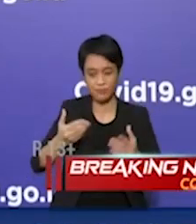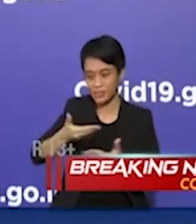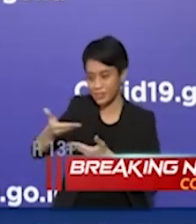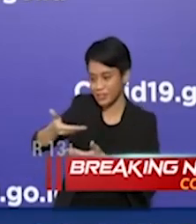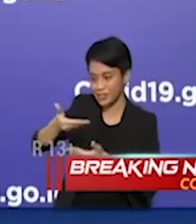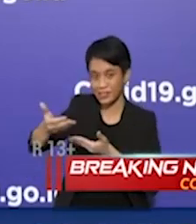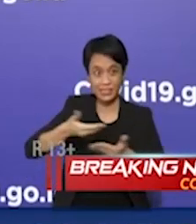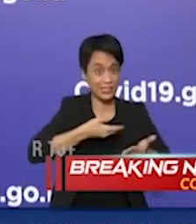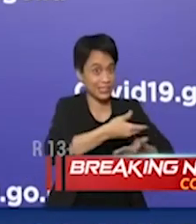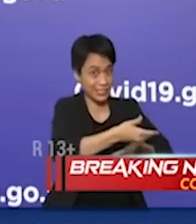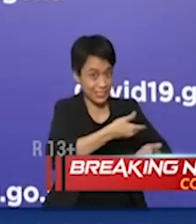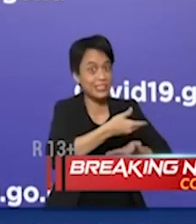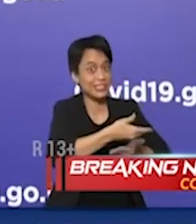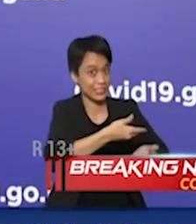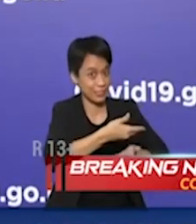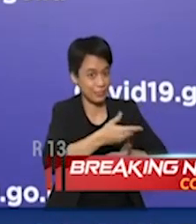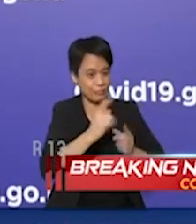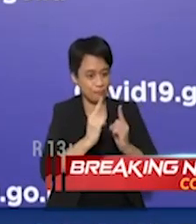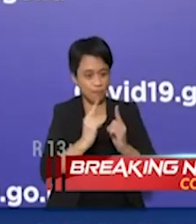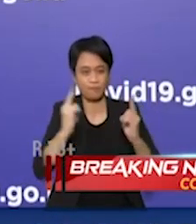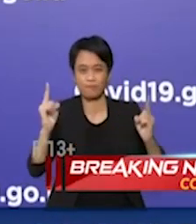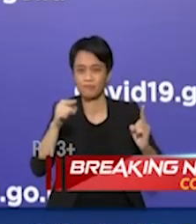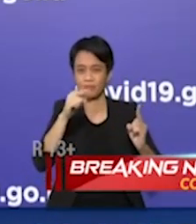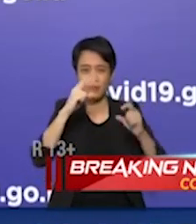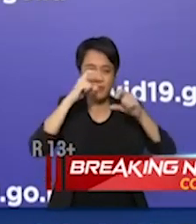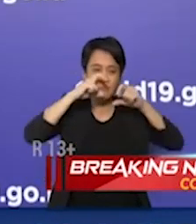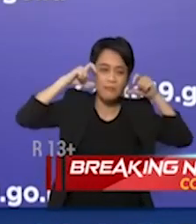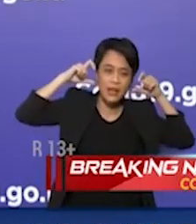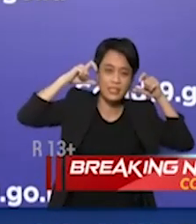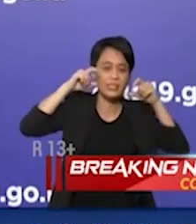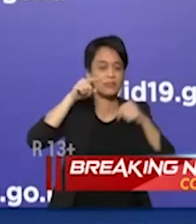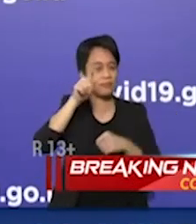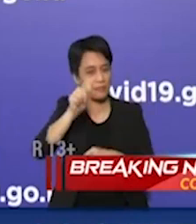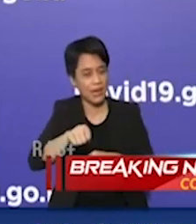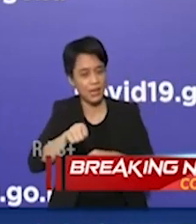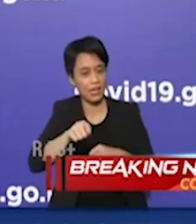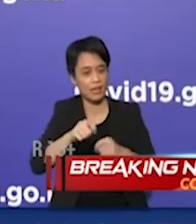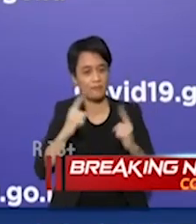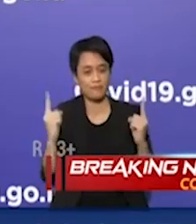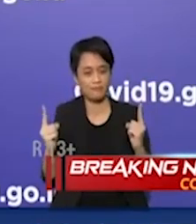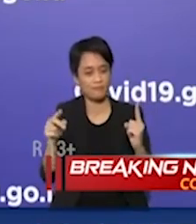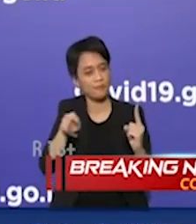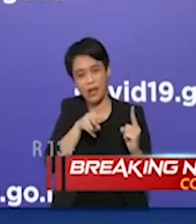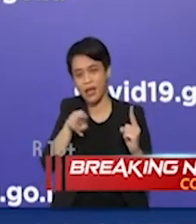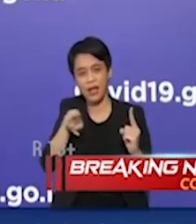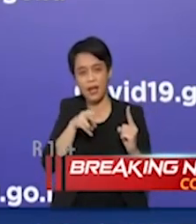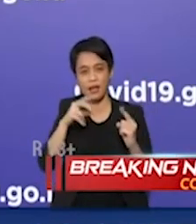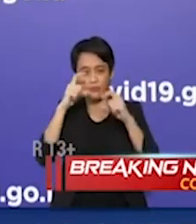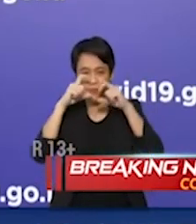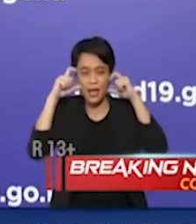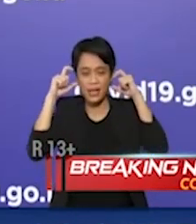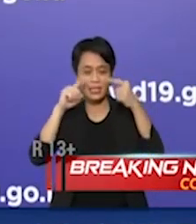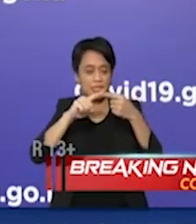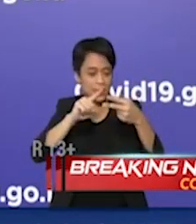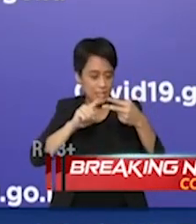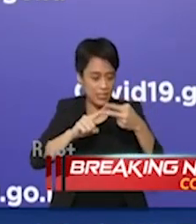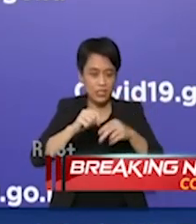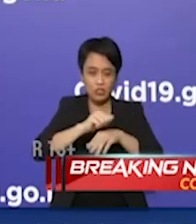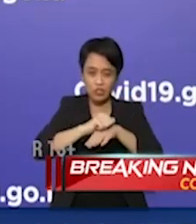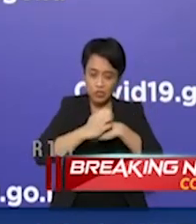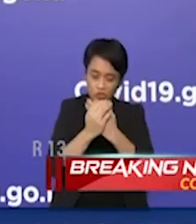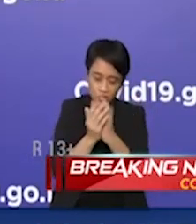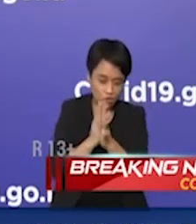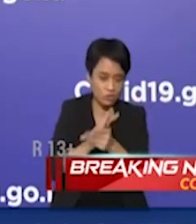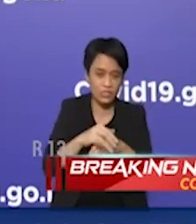dengan siapapun menggunakan masker menjadi sangat penting rajin mencuci tangan